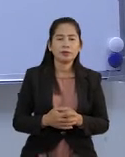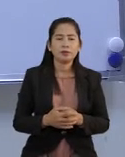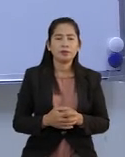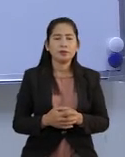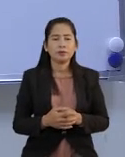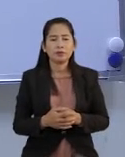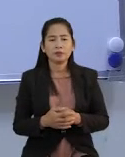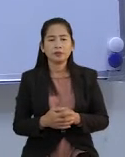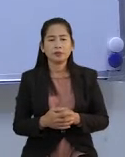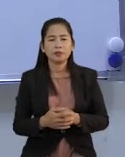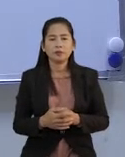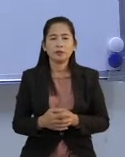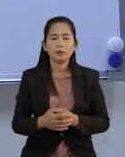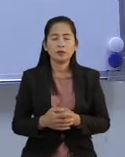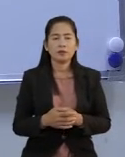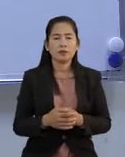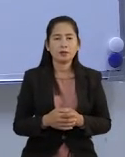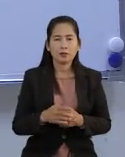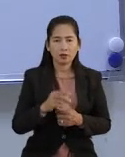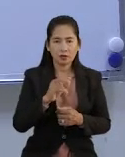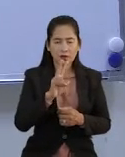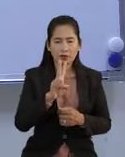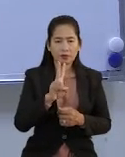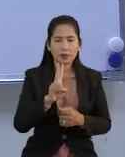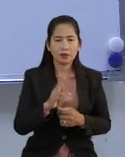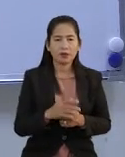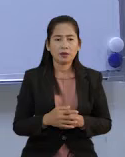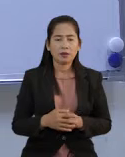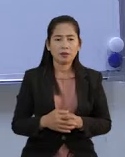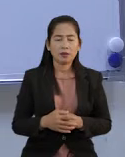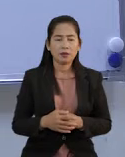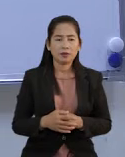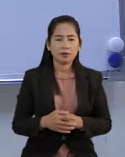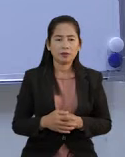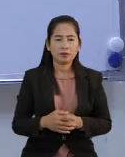chẳng nẹt rú bọt cả đàn hết chia pi chậm này